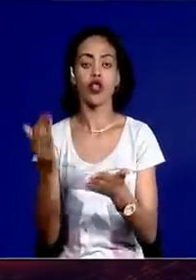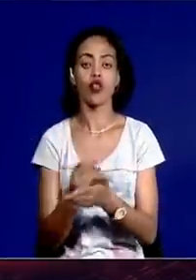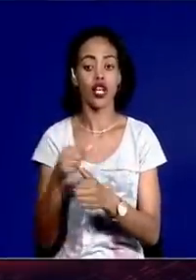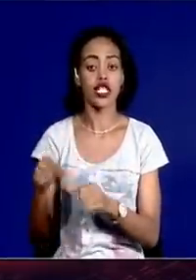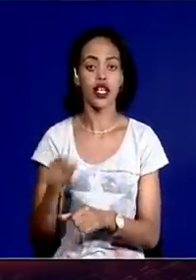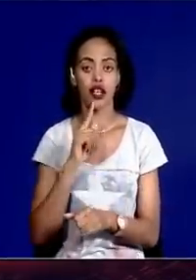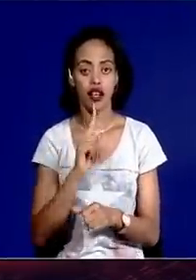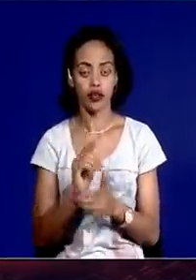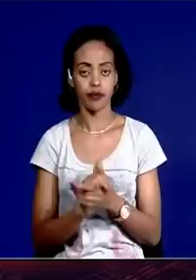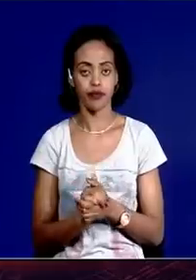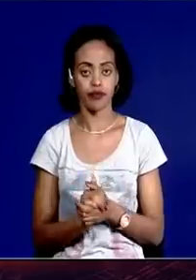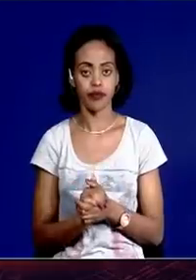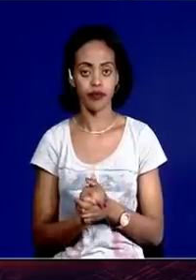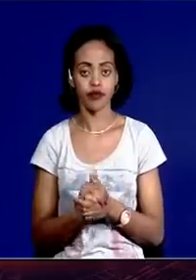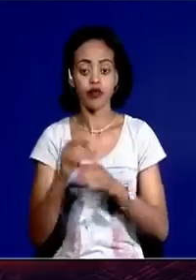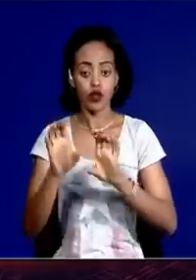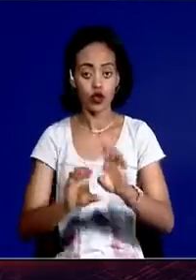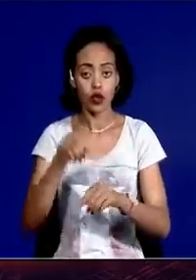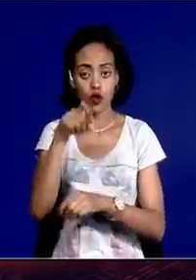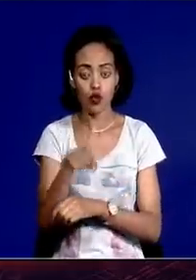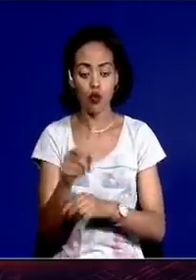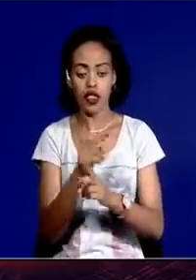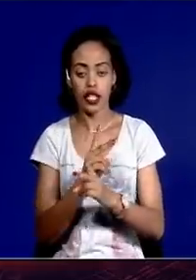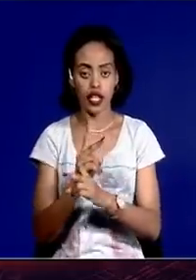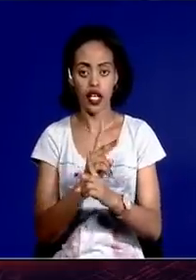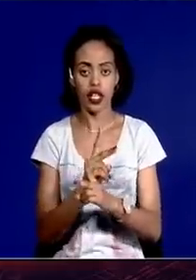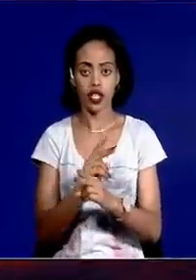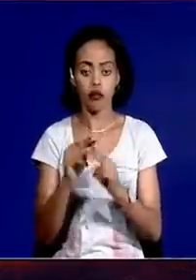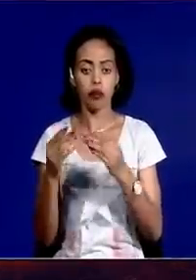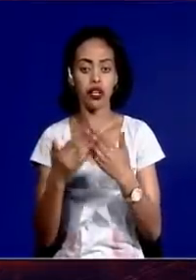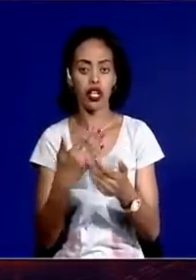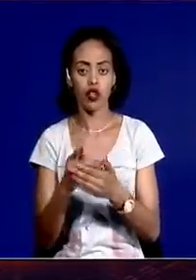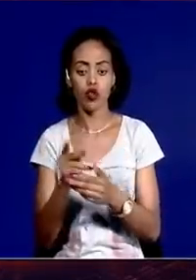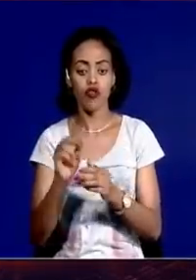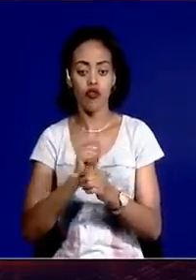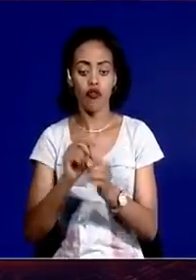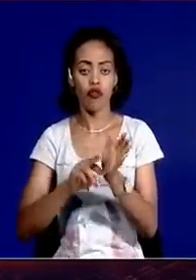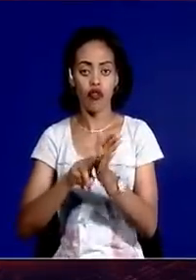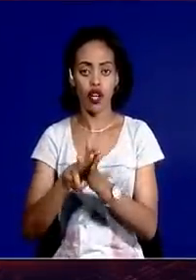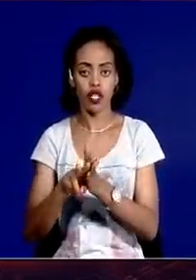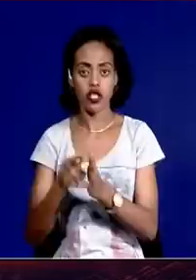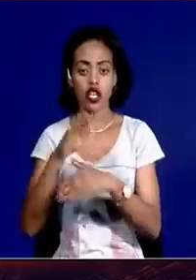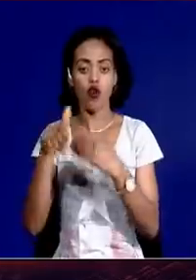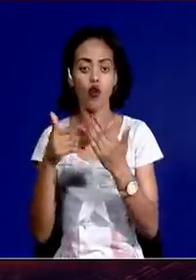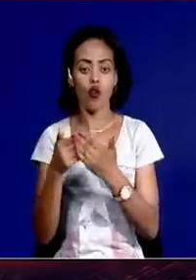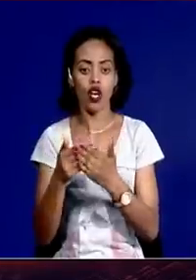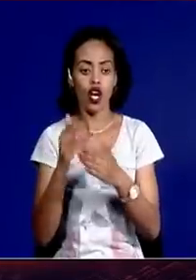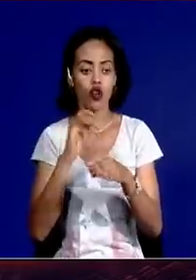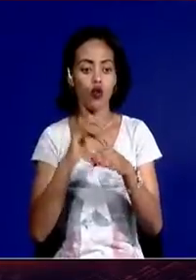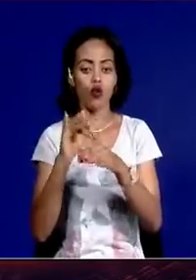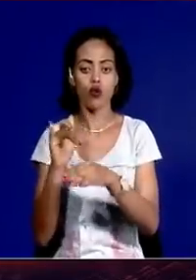هنا تتأذى كبرز كبوتن كأثاث بتعامي كريلو هذا الفيروس ناب كلنا بس حلو كنا